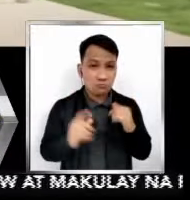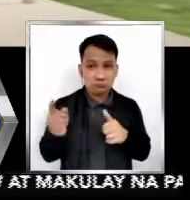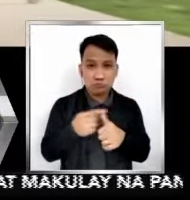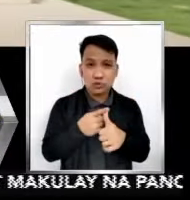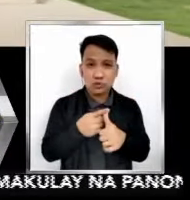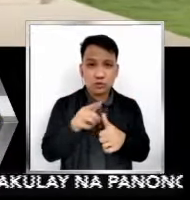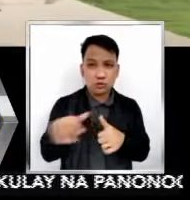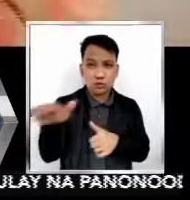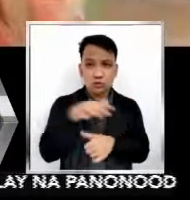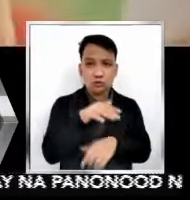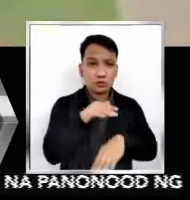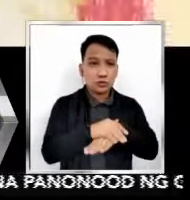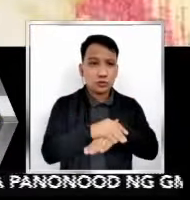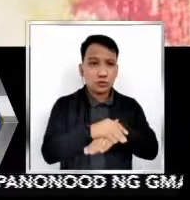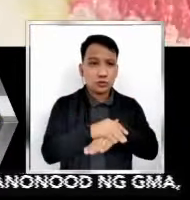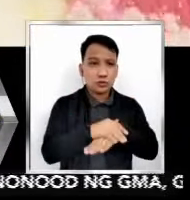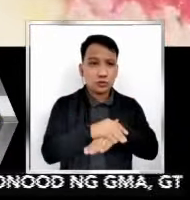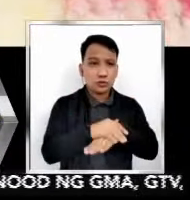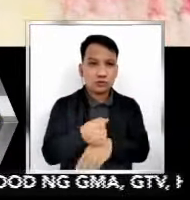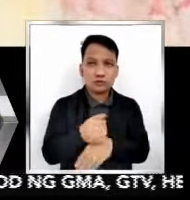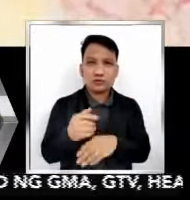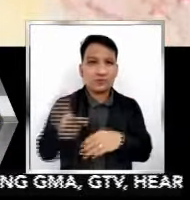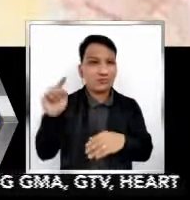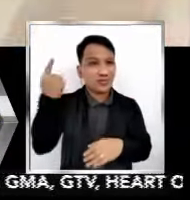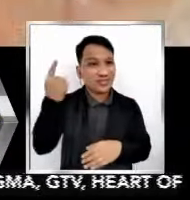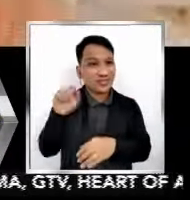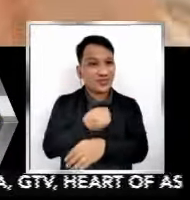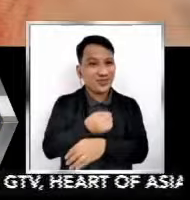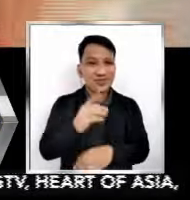na Dynamite.